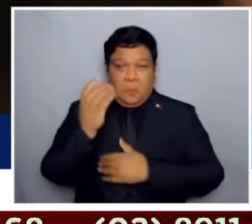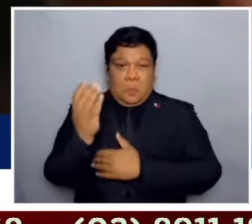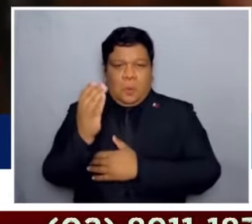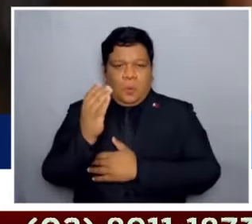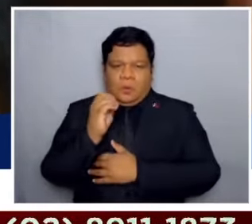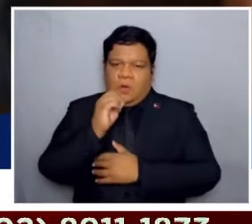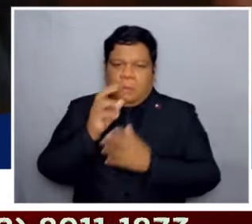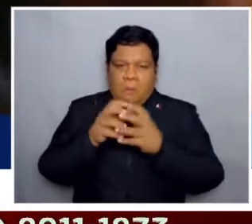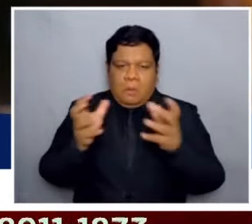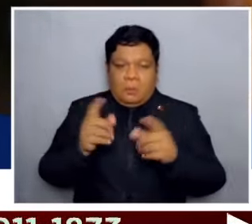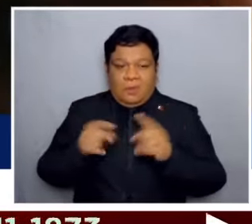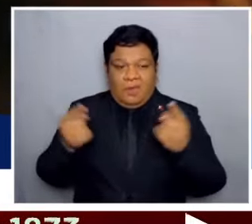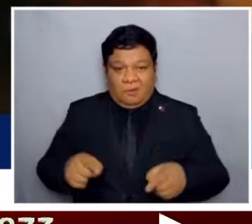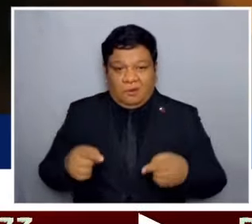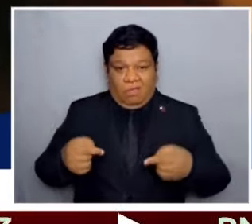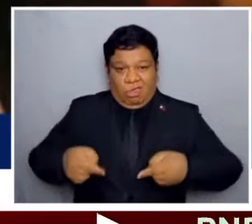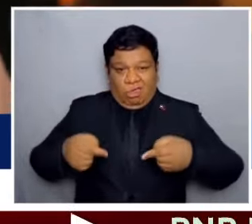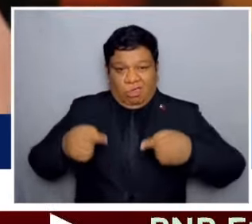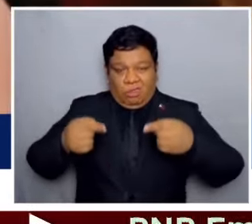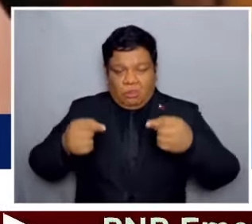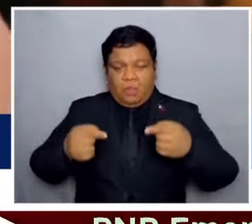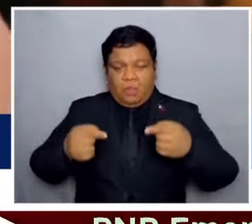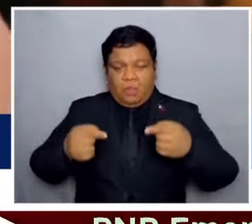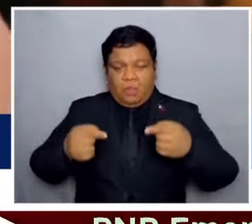ngayon nangyaring gulo, ito na nga, dito na humantong yung